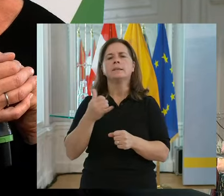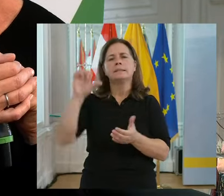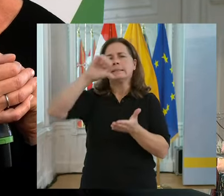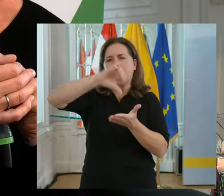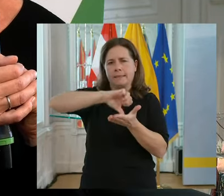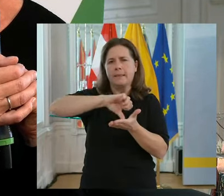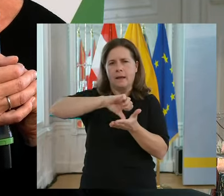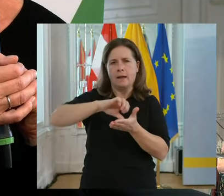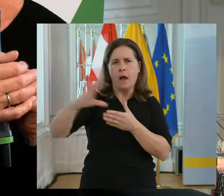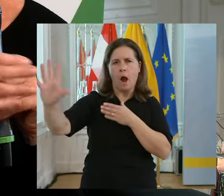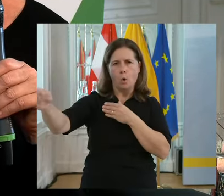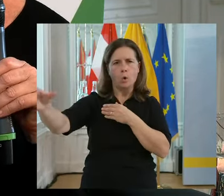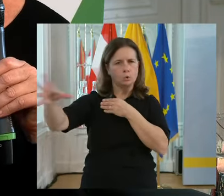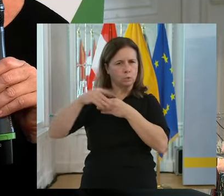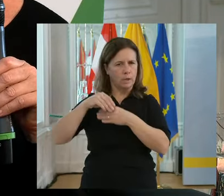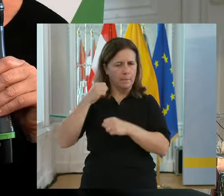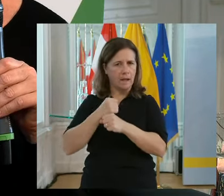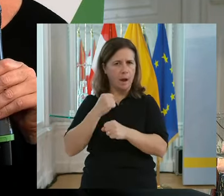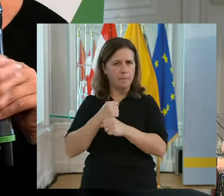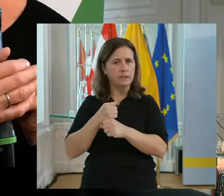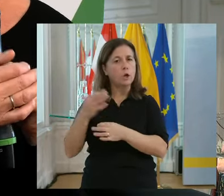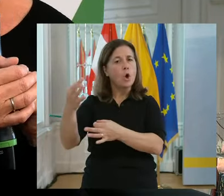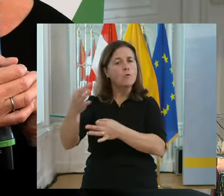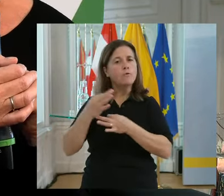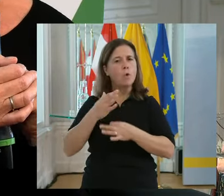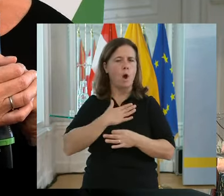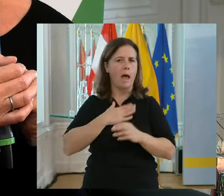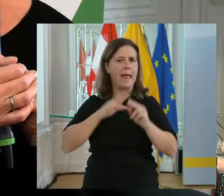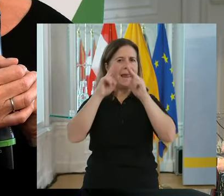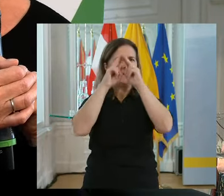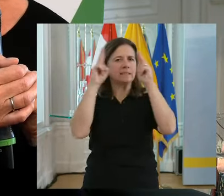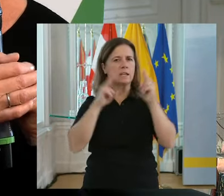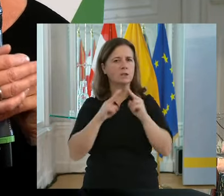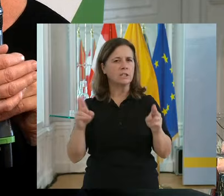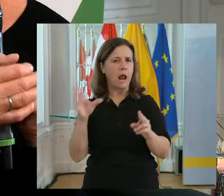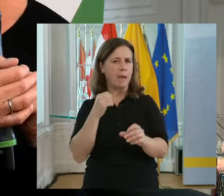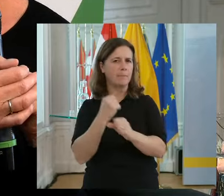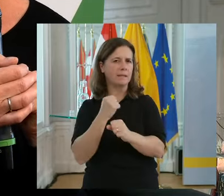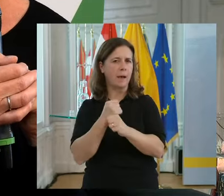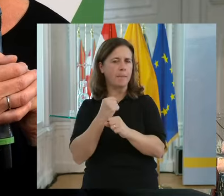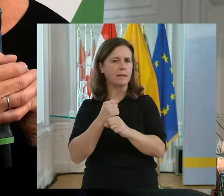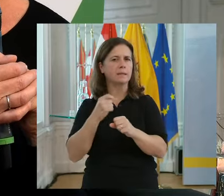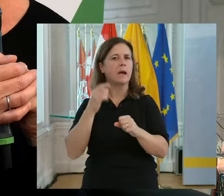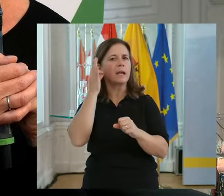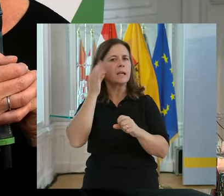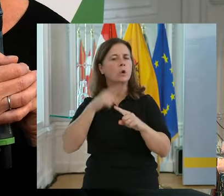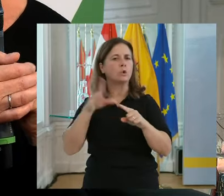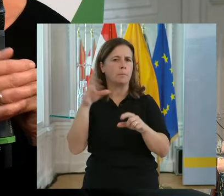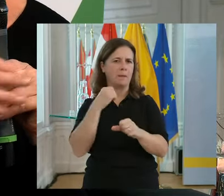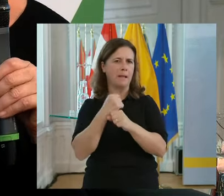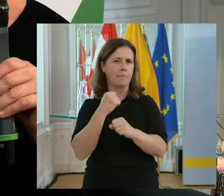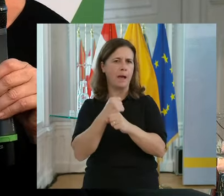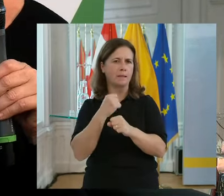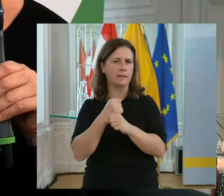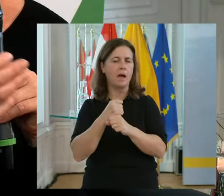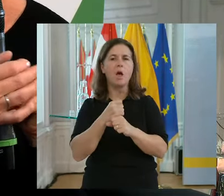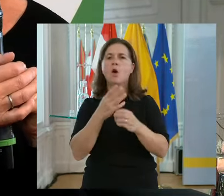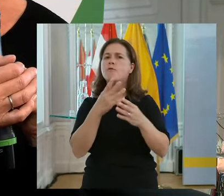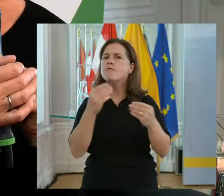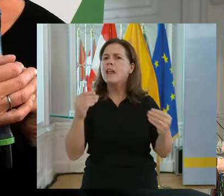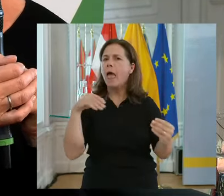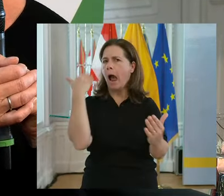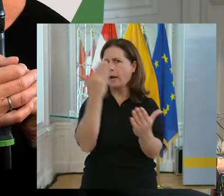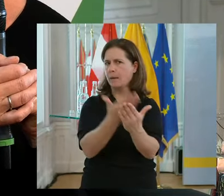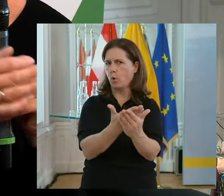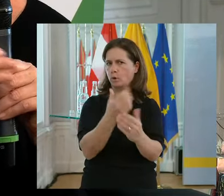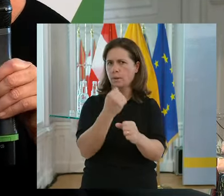Center, die für unsere internationalen Mitarbeiter und Mitarbeiterinnen viele Angebote